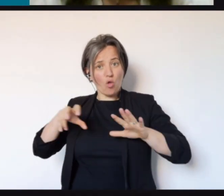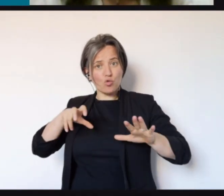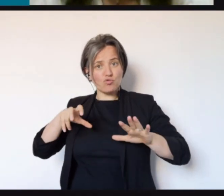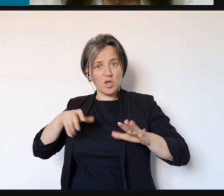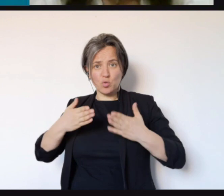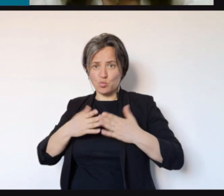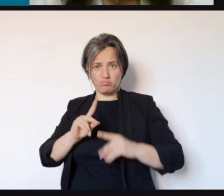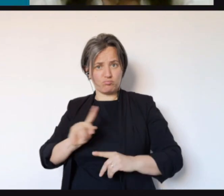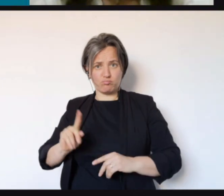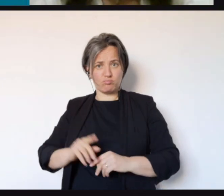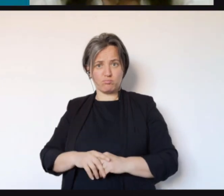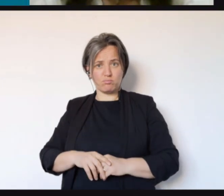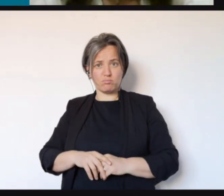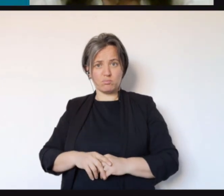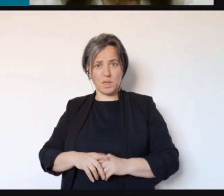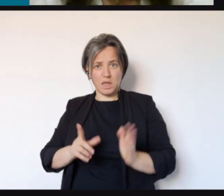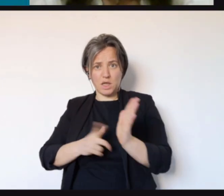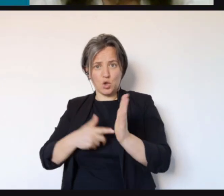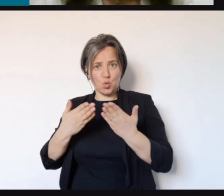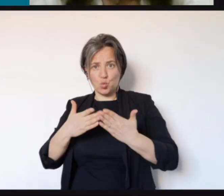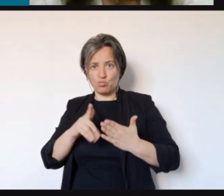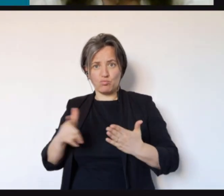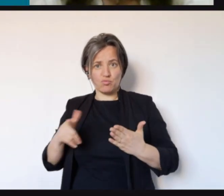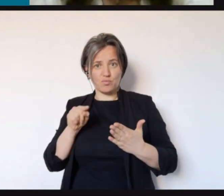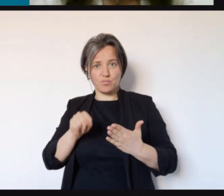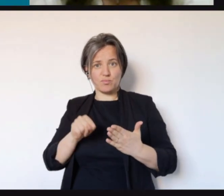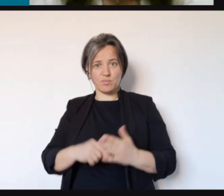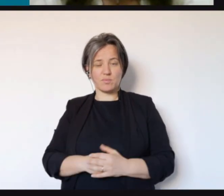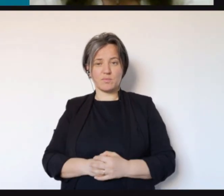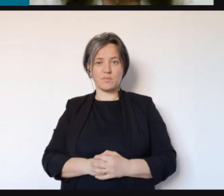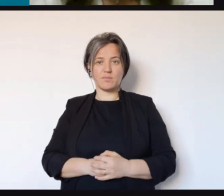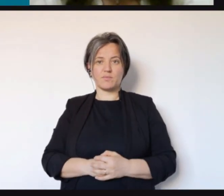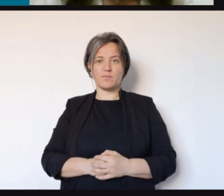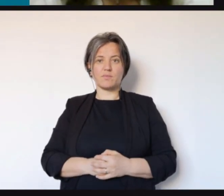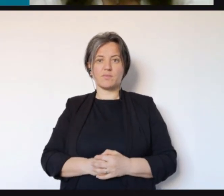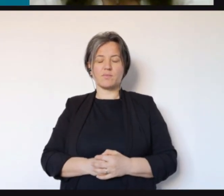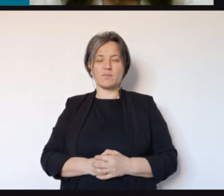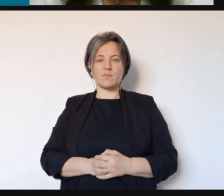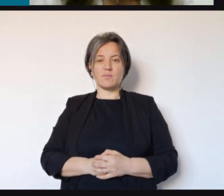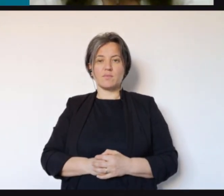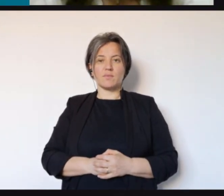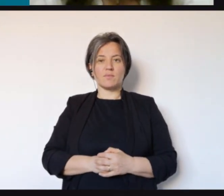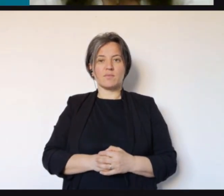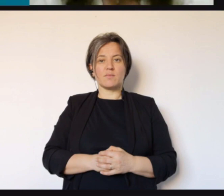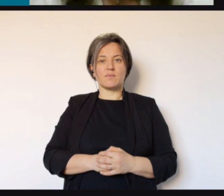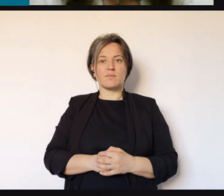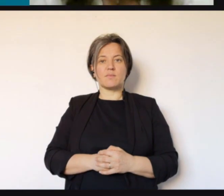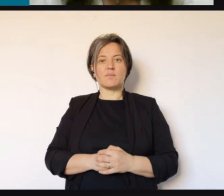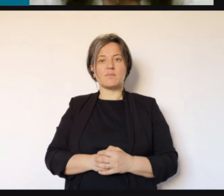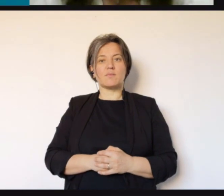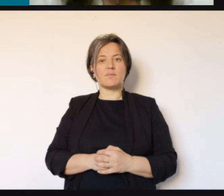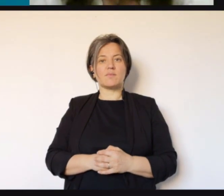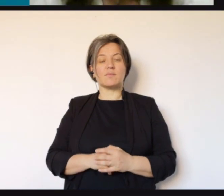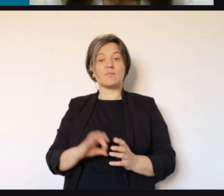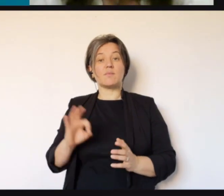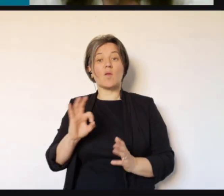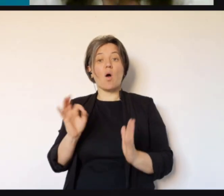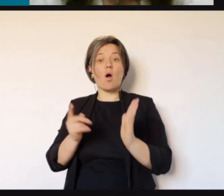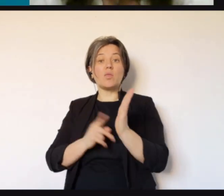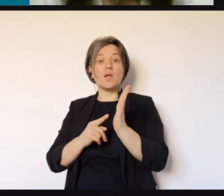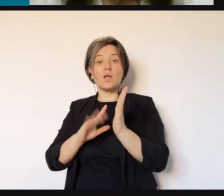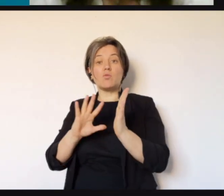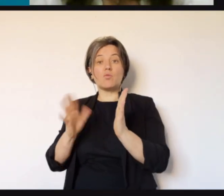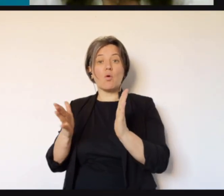studiavano nell'Ottocento, perché non c'era il diritto allo studio, il diritto